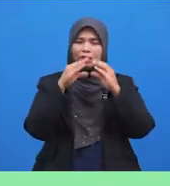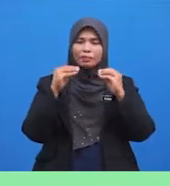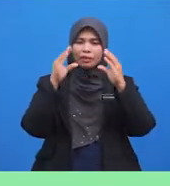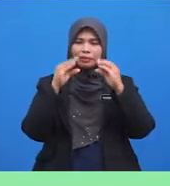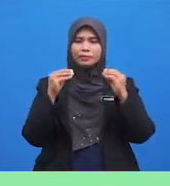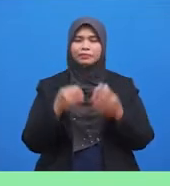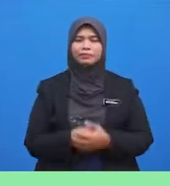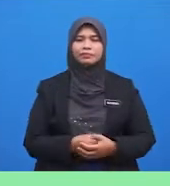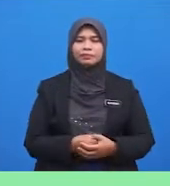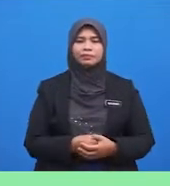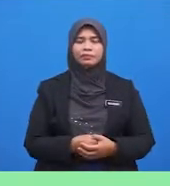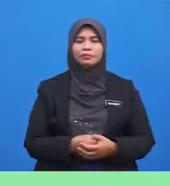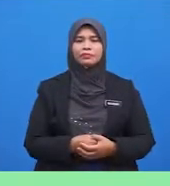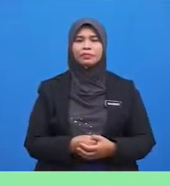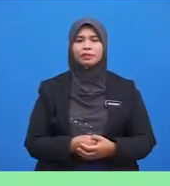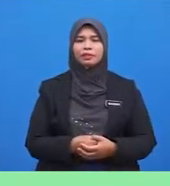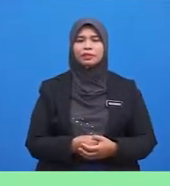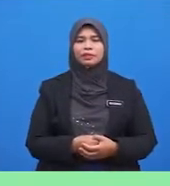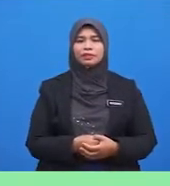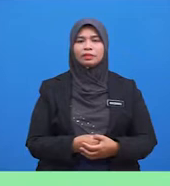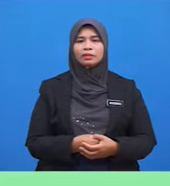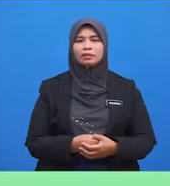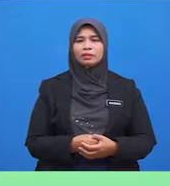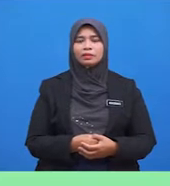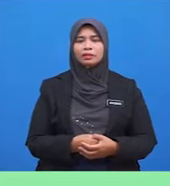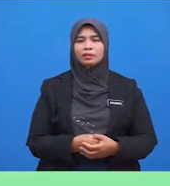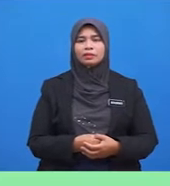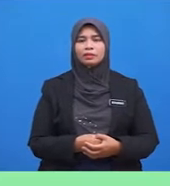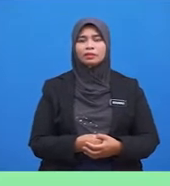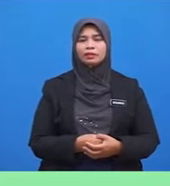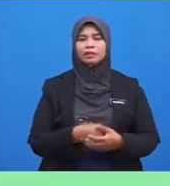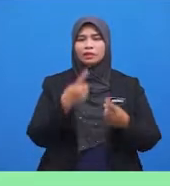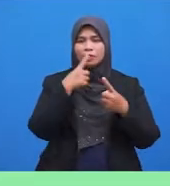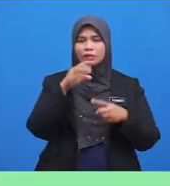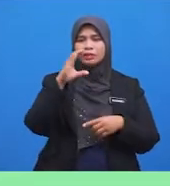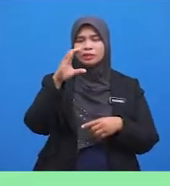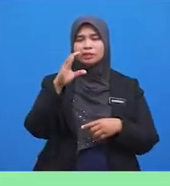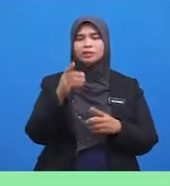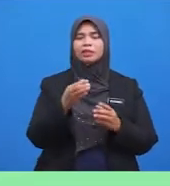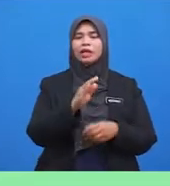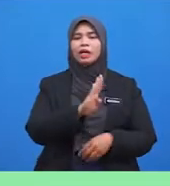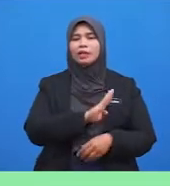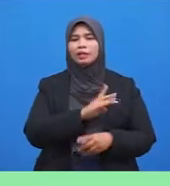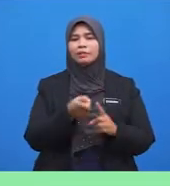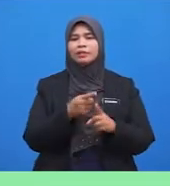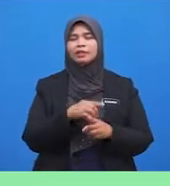lemah lembut. Jawapan C adalah adab dari